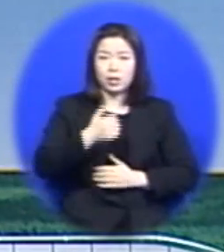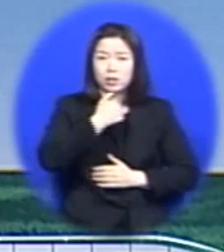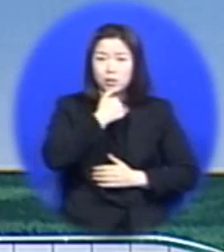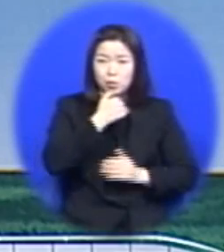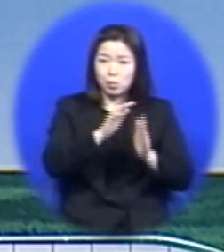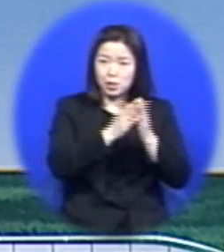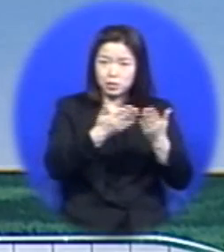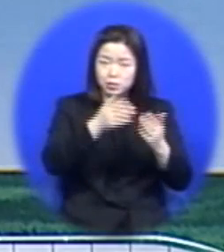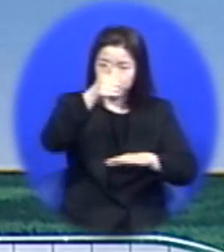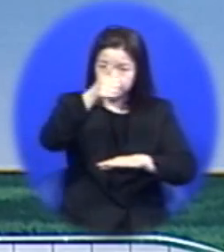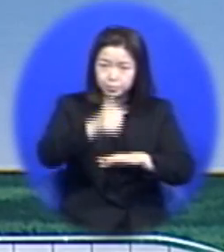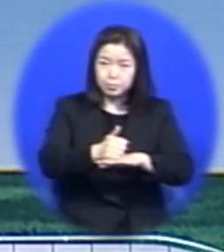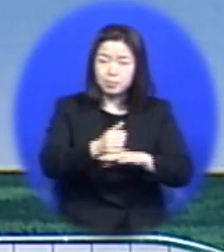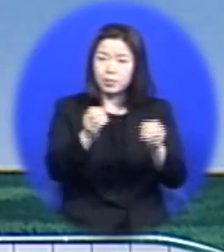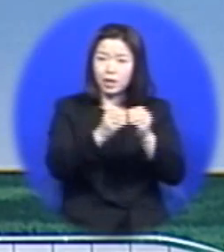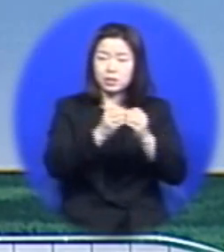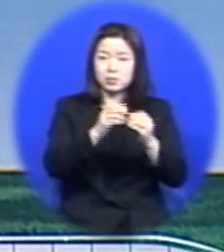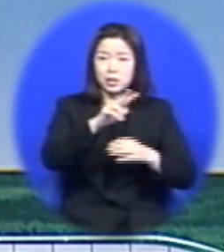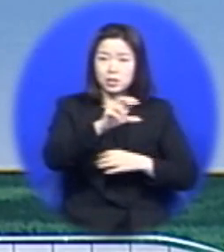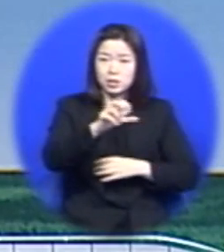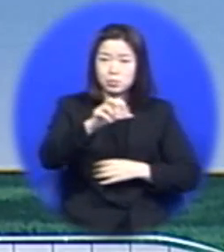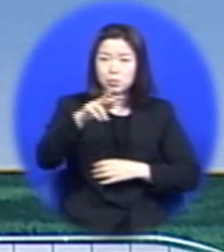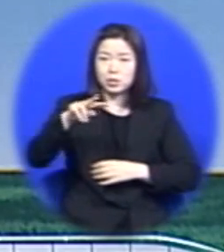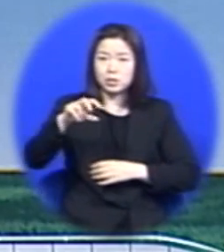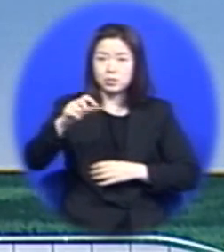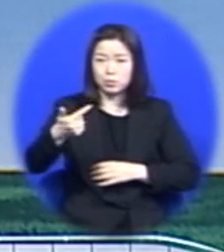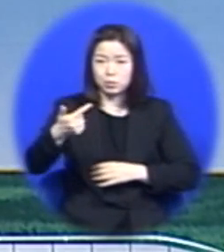로마서 마지막 절 25절 26절